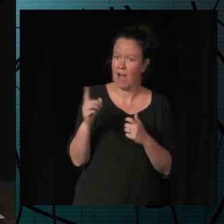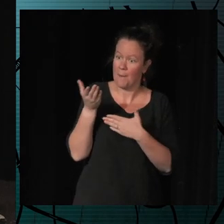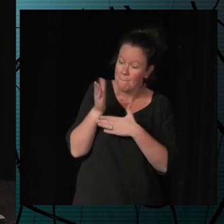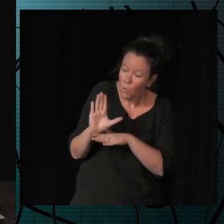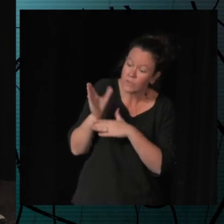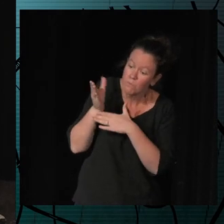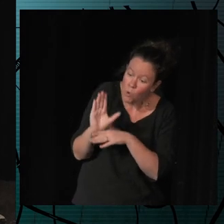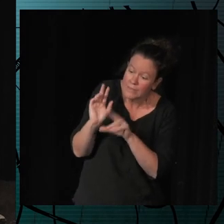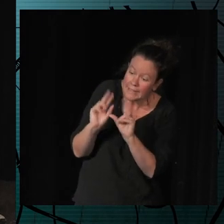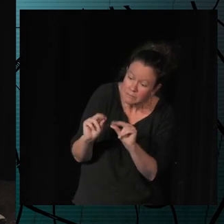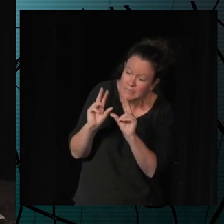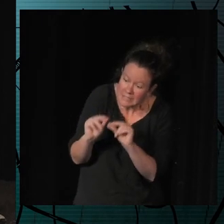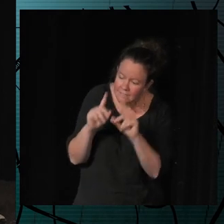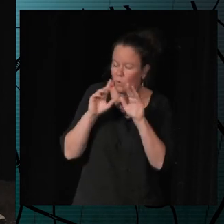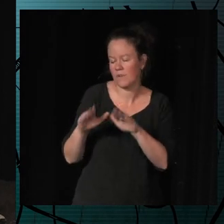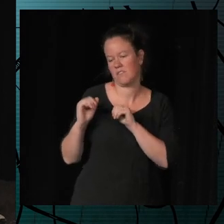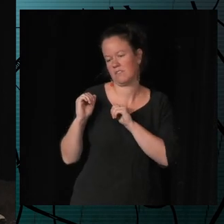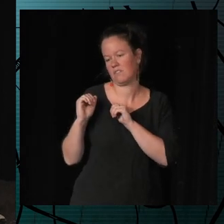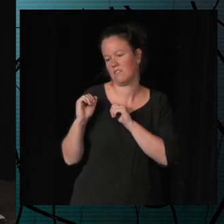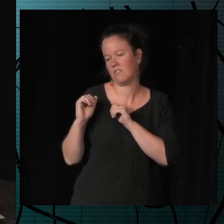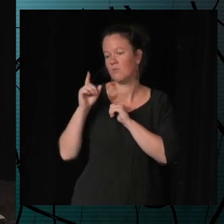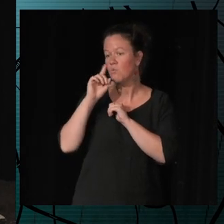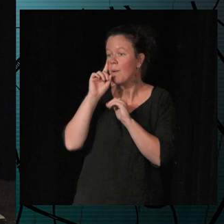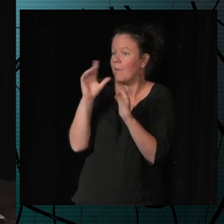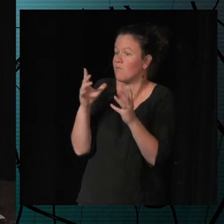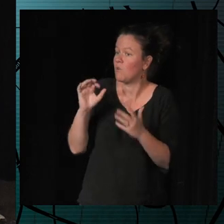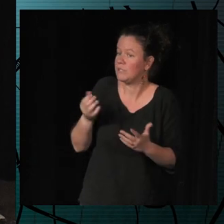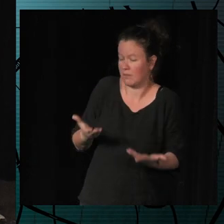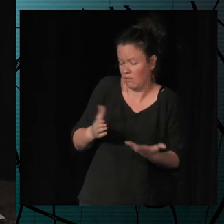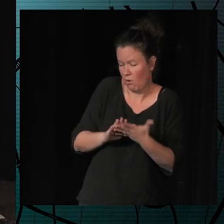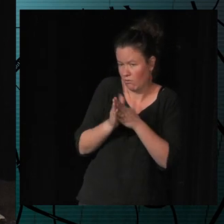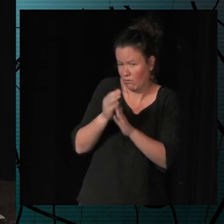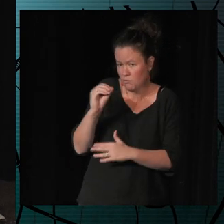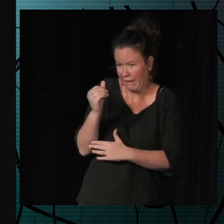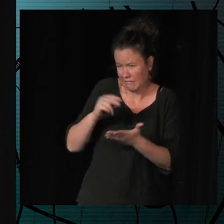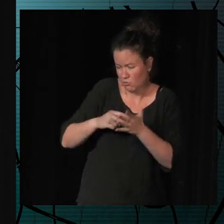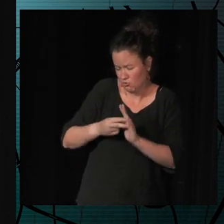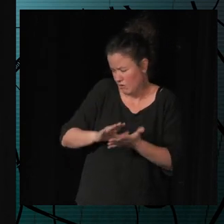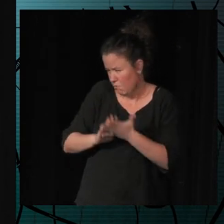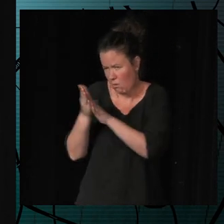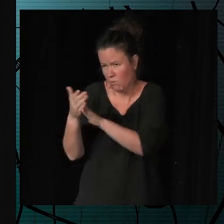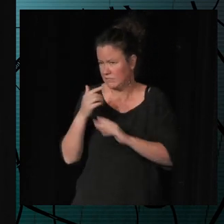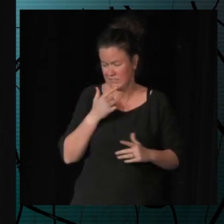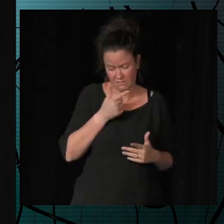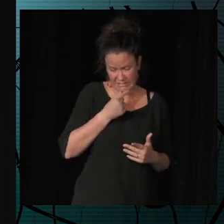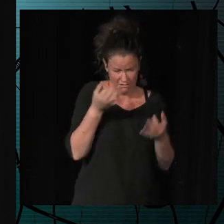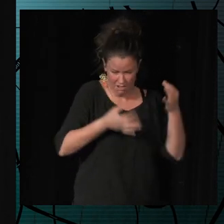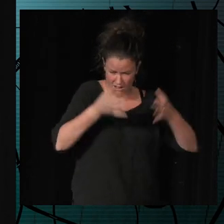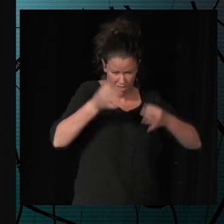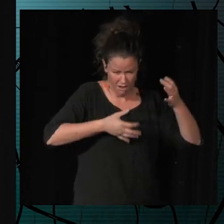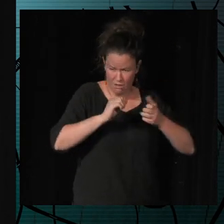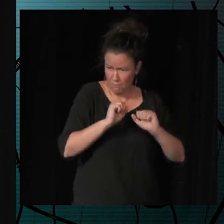l'écran on peut avoir des textures absolument incroyables mais pour moi j'ai toujours eu la sensation que dans un bon jeu d'épouvante la la